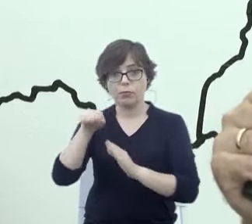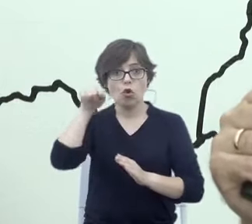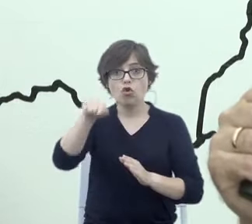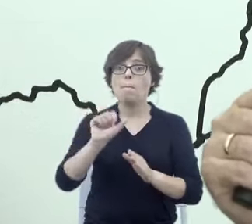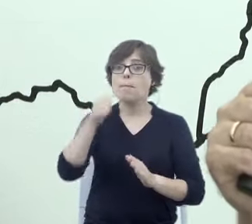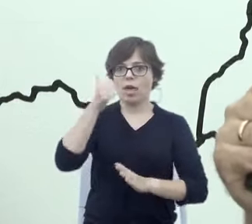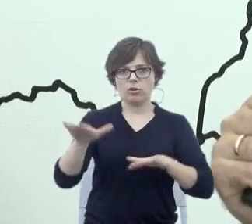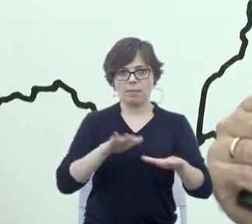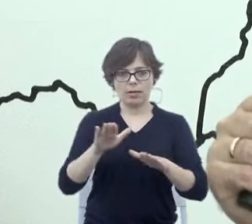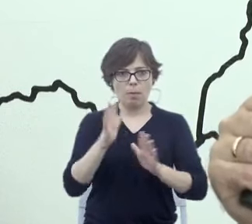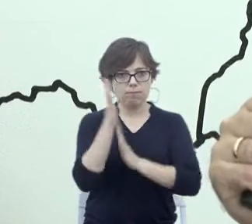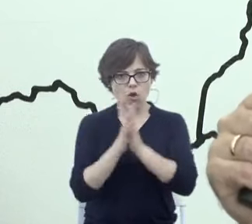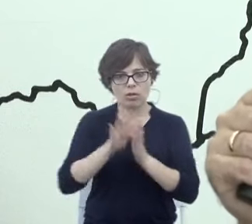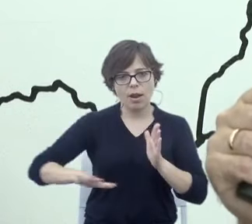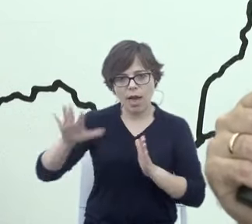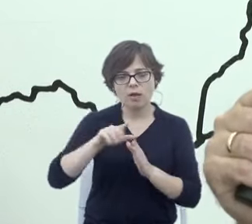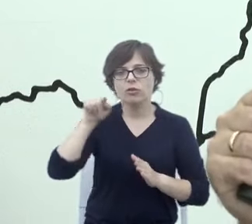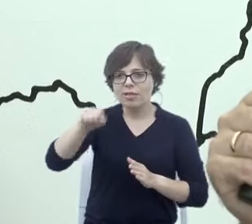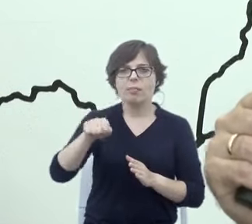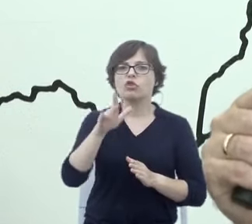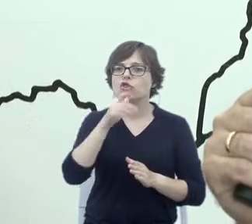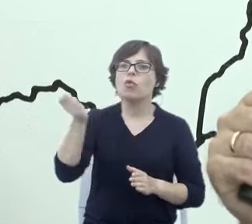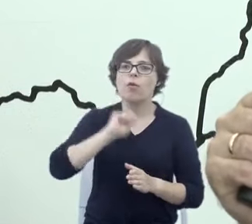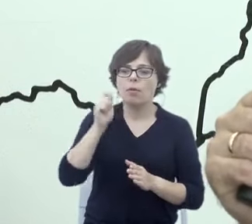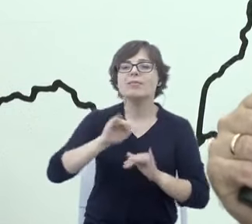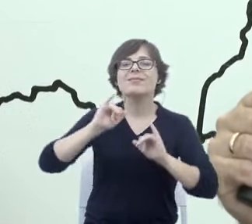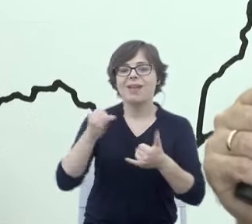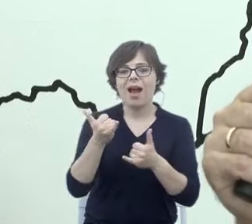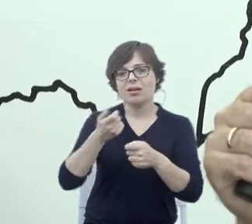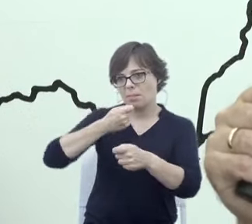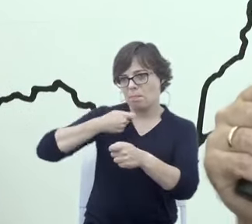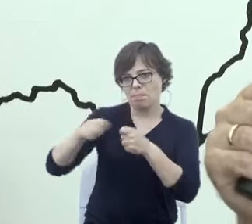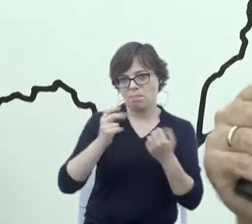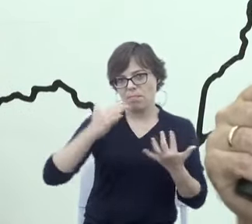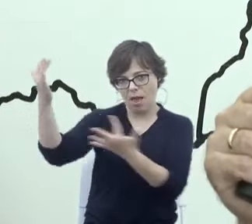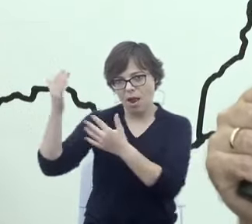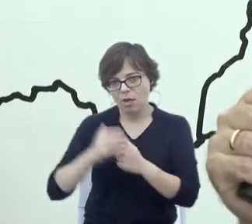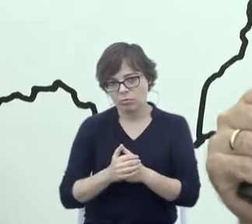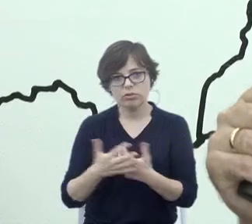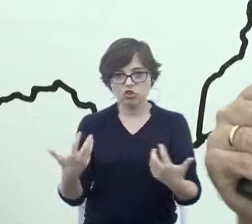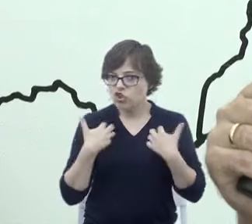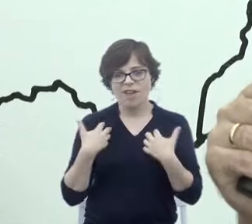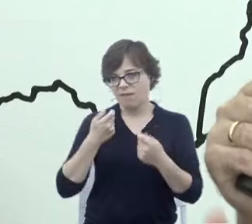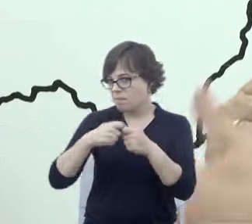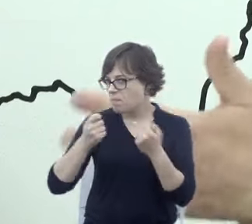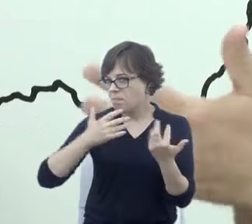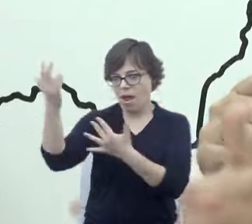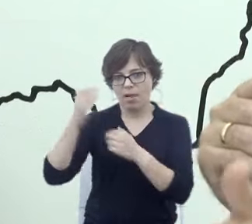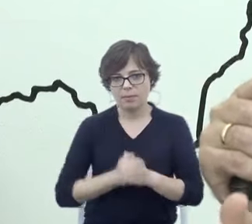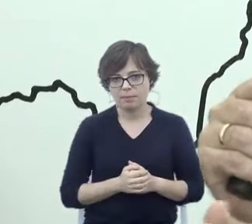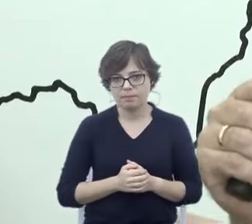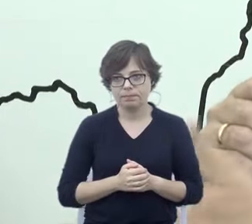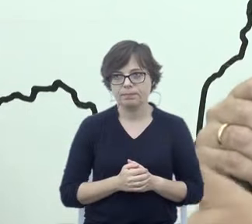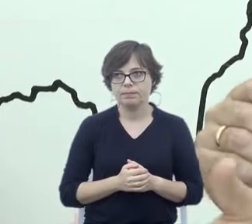gdzie wymordowano Żydów, paląc ich żywcem. I w